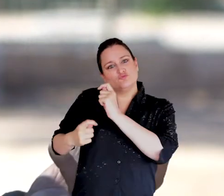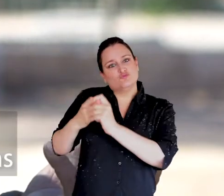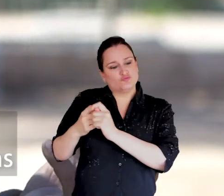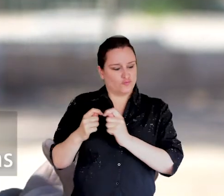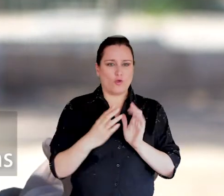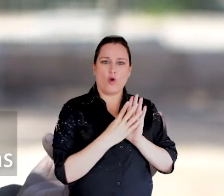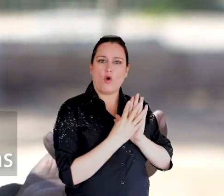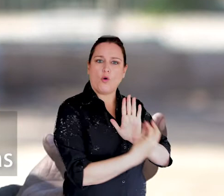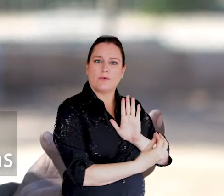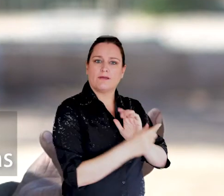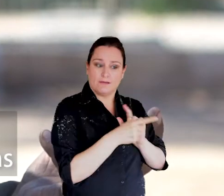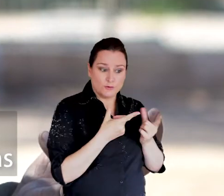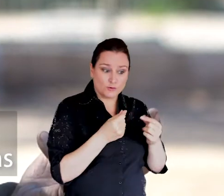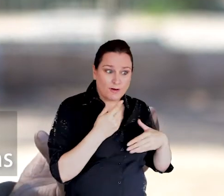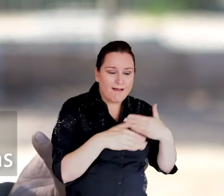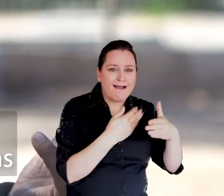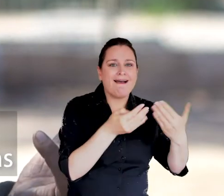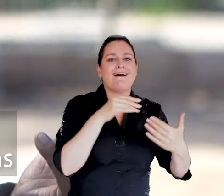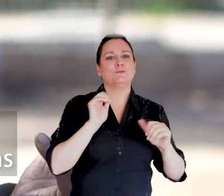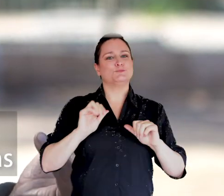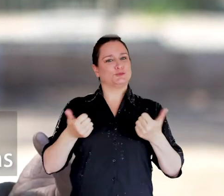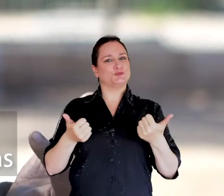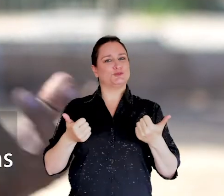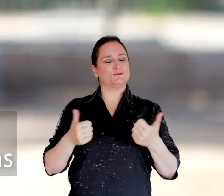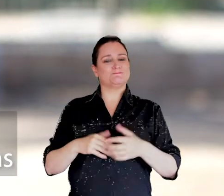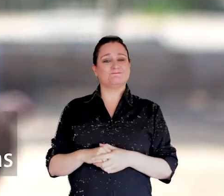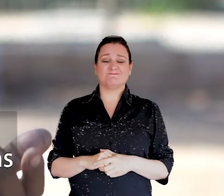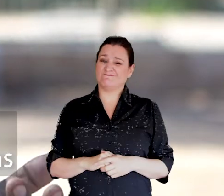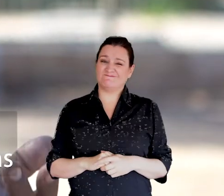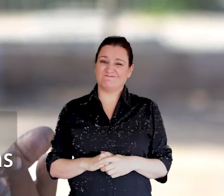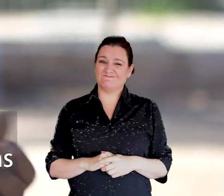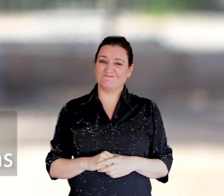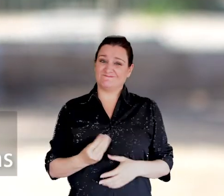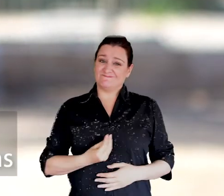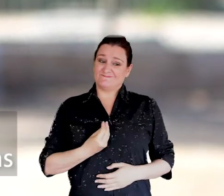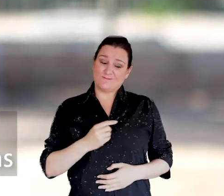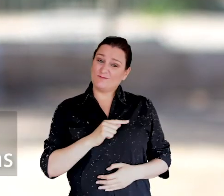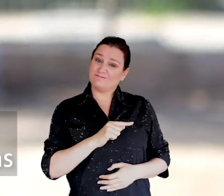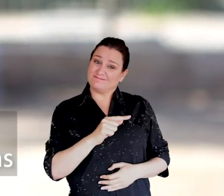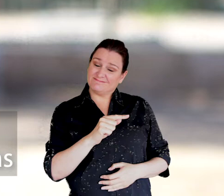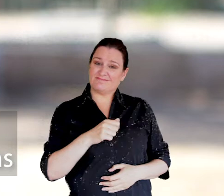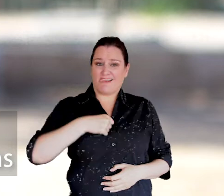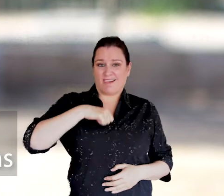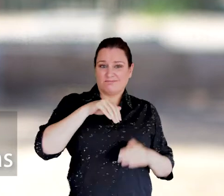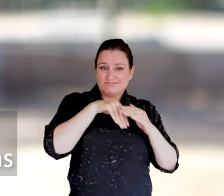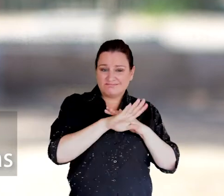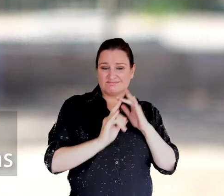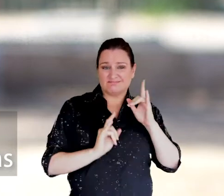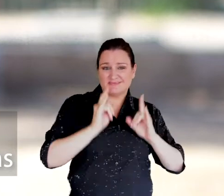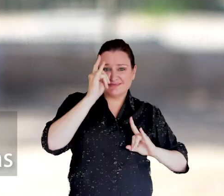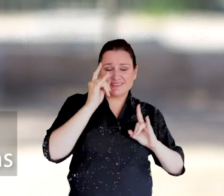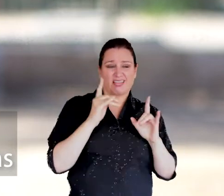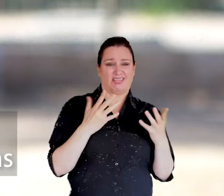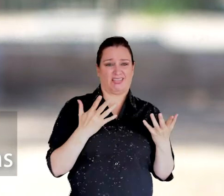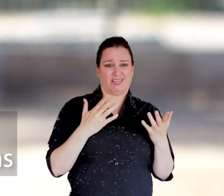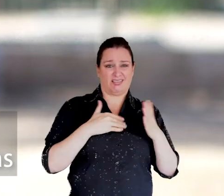blijven. Sien, dan zal ons mensen wees. Maar als ons nou graag wil mensen wees wat in